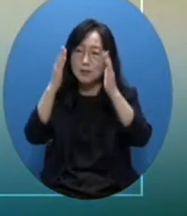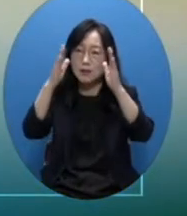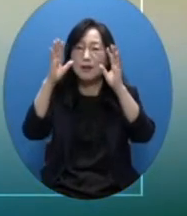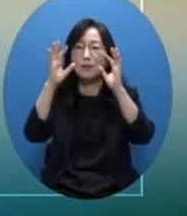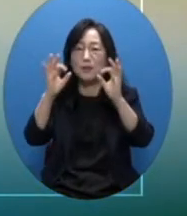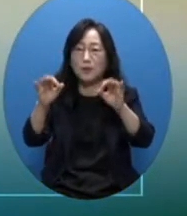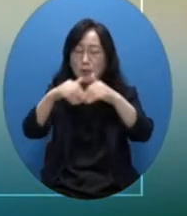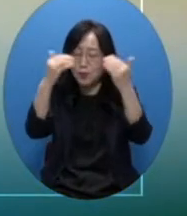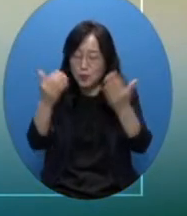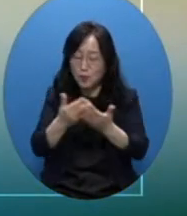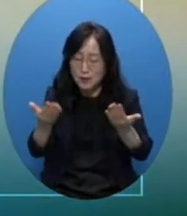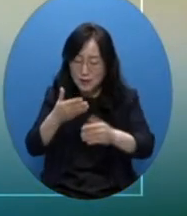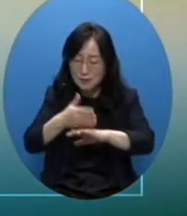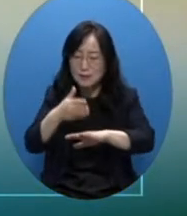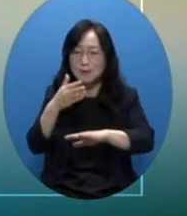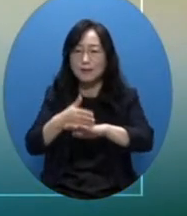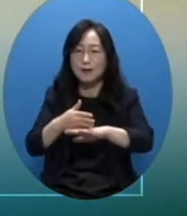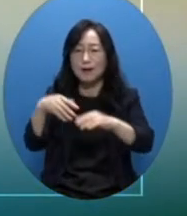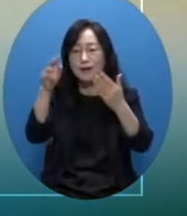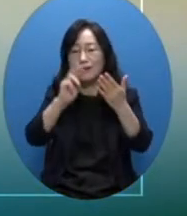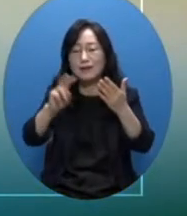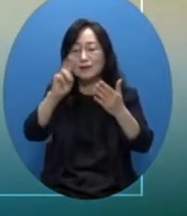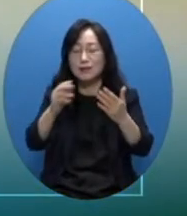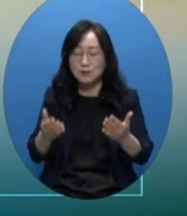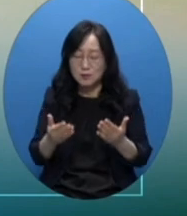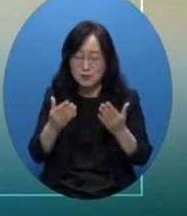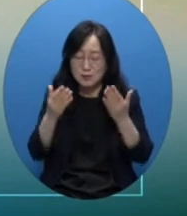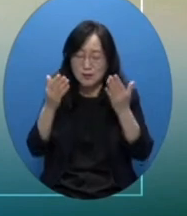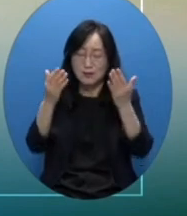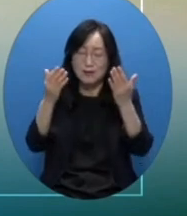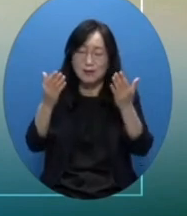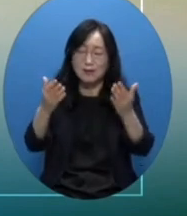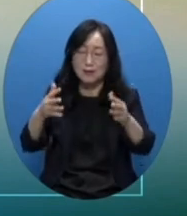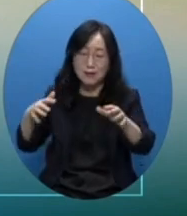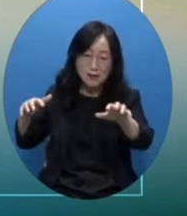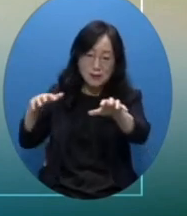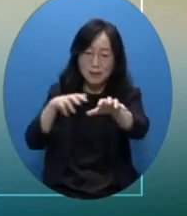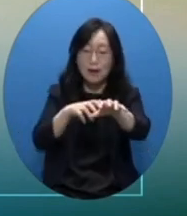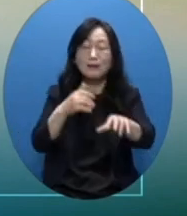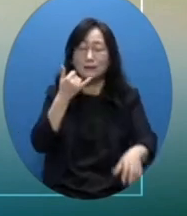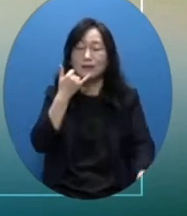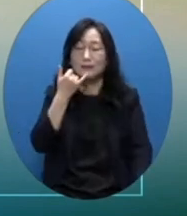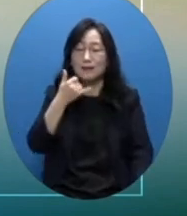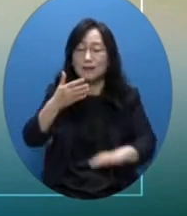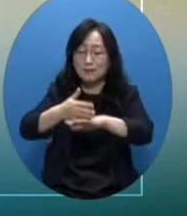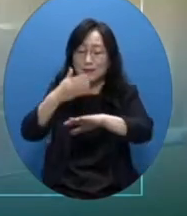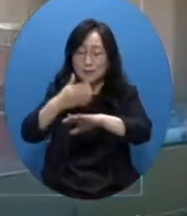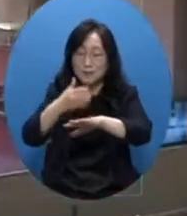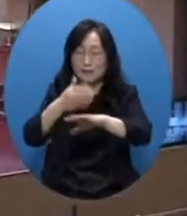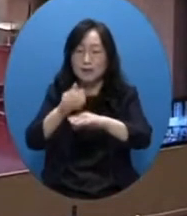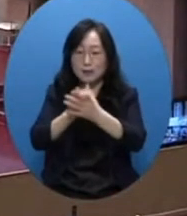바라보면서 모든 일에 감사합니다. 찬송합니다. 교통사고가 나가 또 감사하며 하나님께 기도를 드립니다.